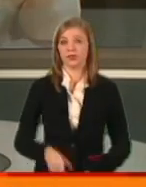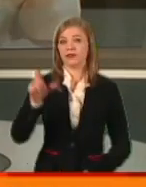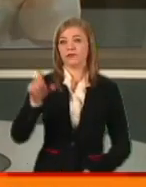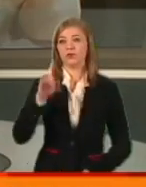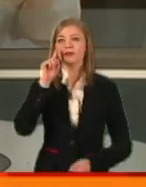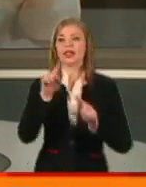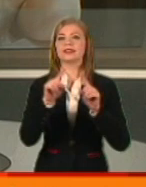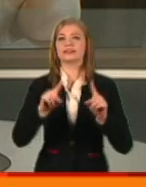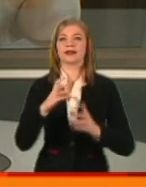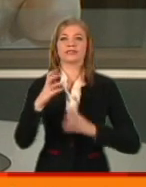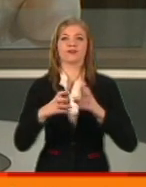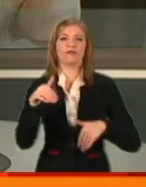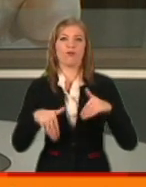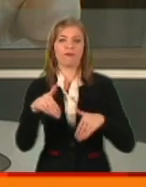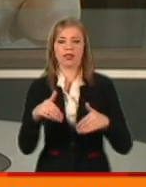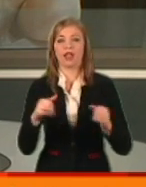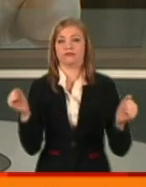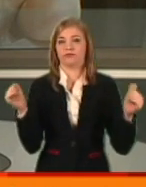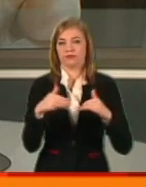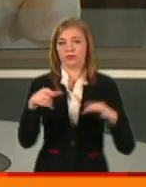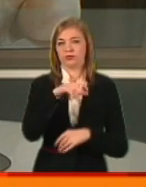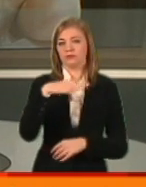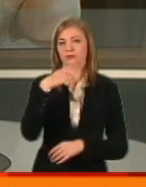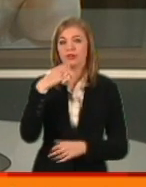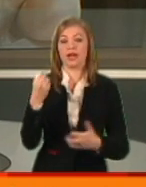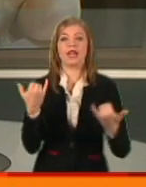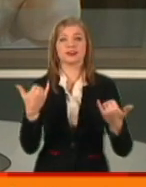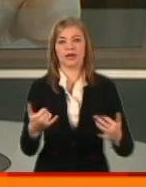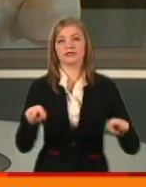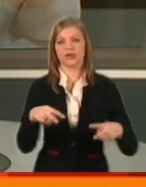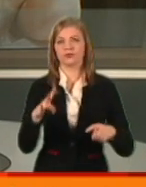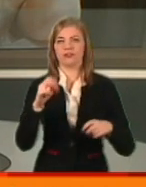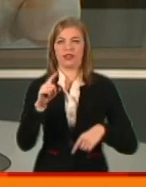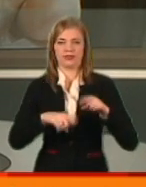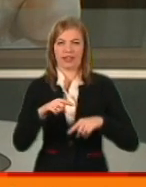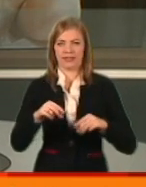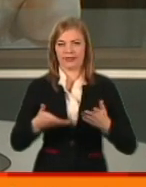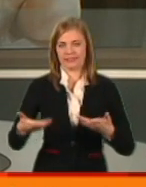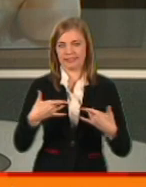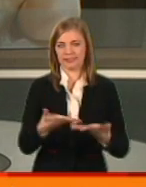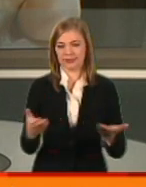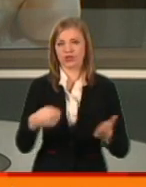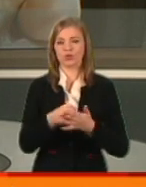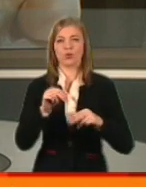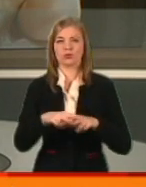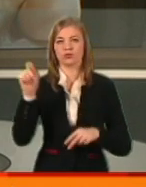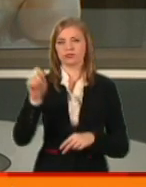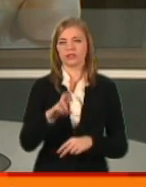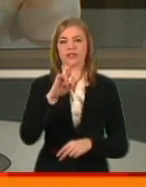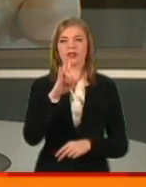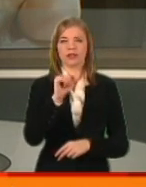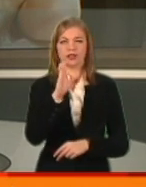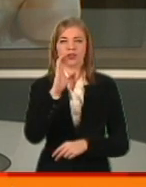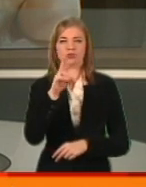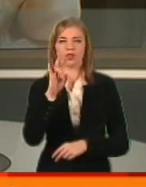Вона зірка світового балету, збирає повні зали, а нині станцювала на рідній сцені. До столиці завітала Яна